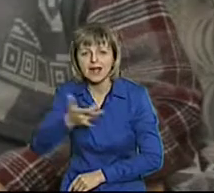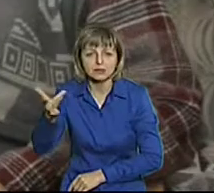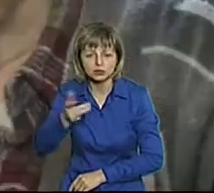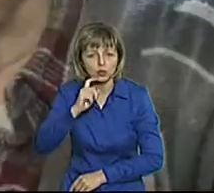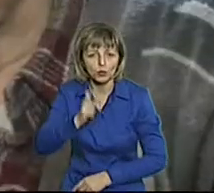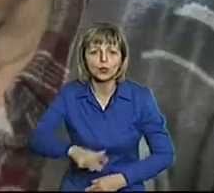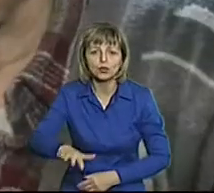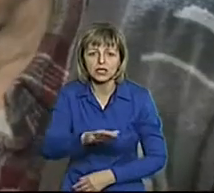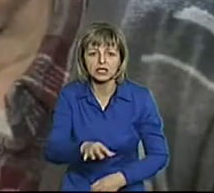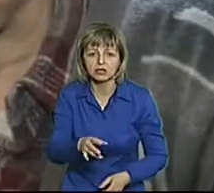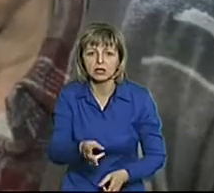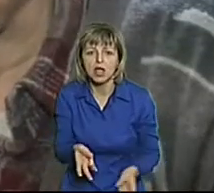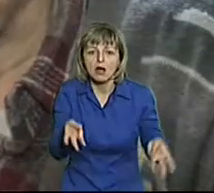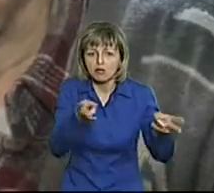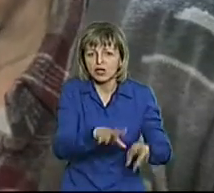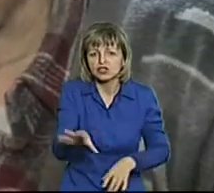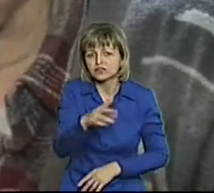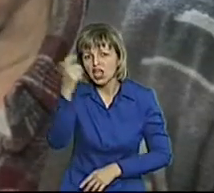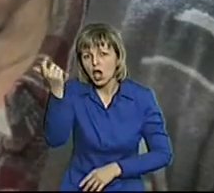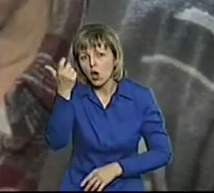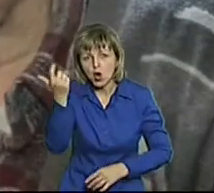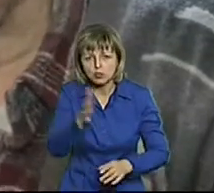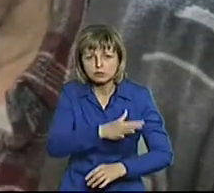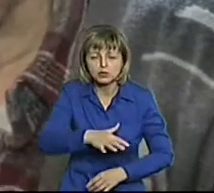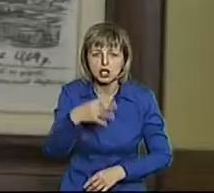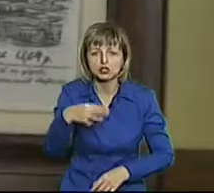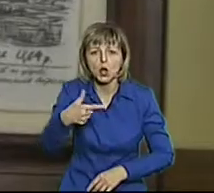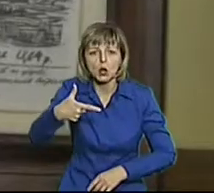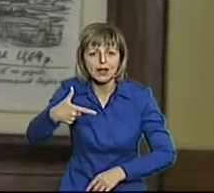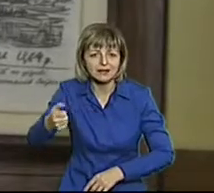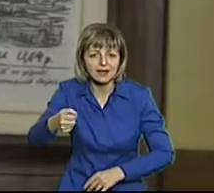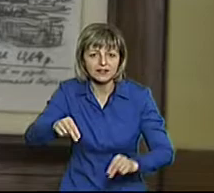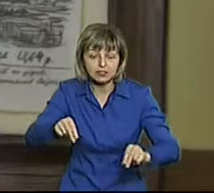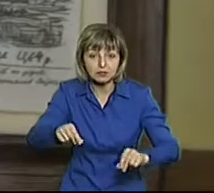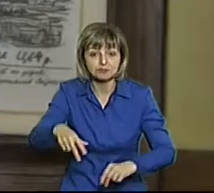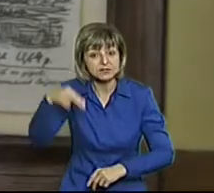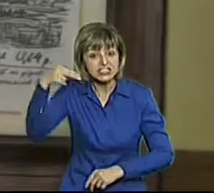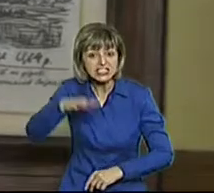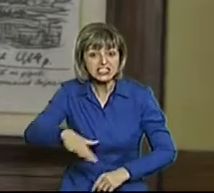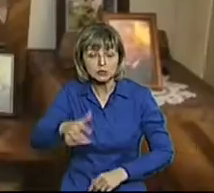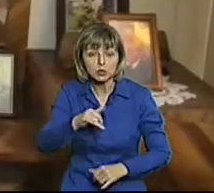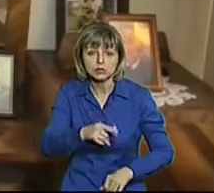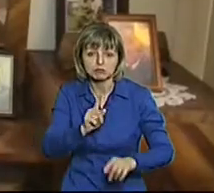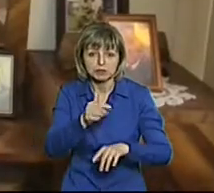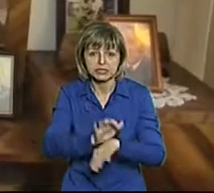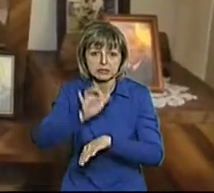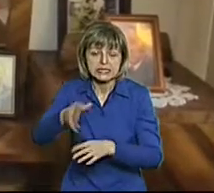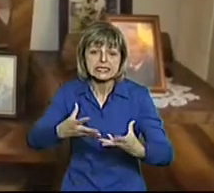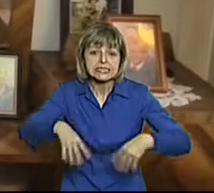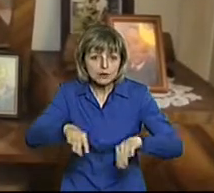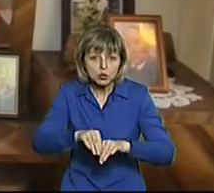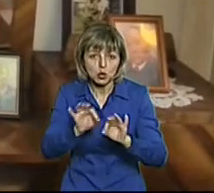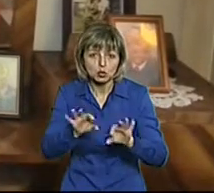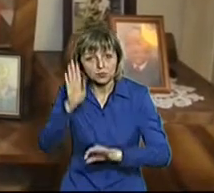радянською Україною. Покинули все господарство, 40 гектарів землі. На Запоріжжі, куди спершу депортували сім'ю,